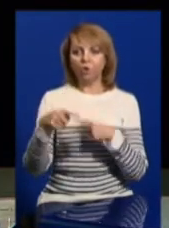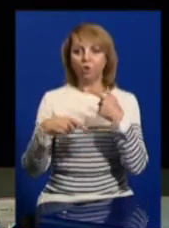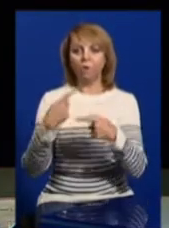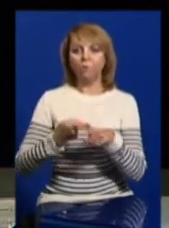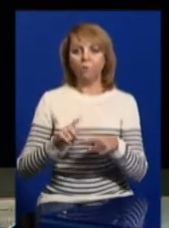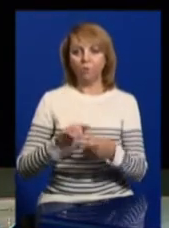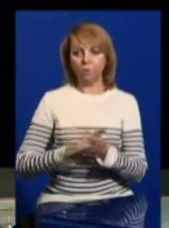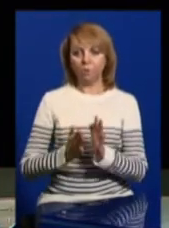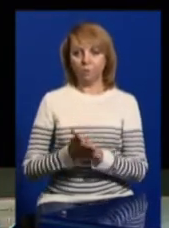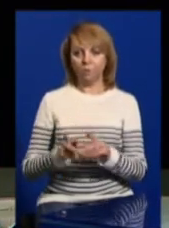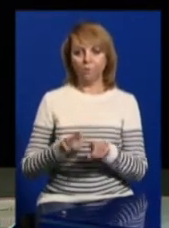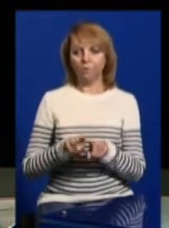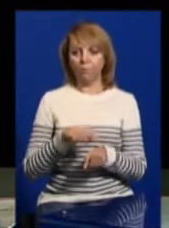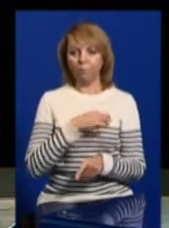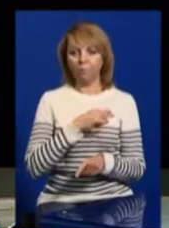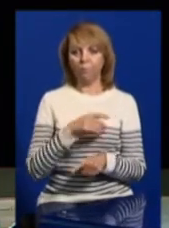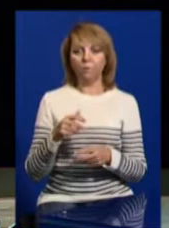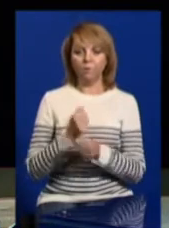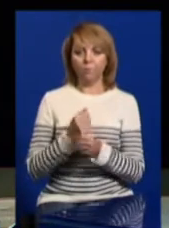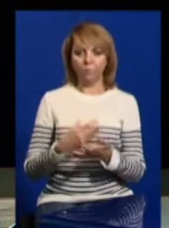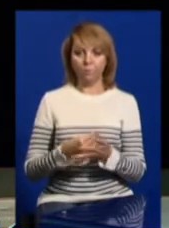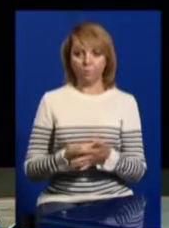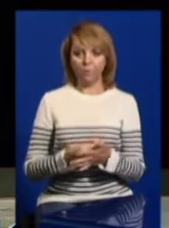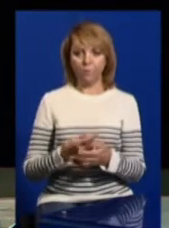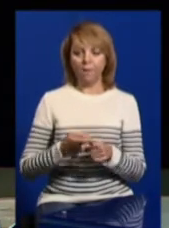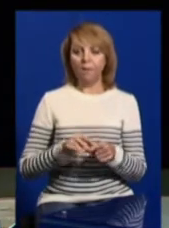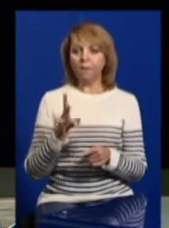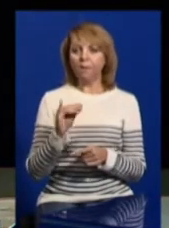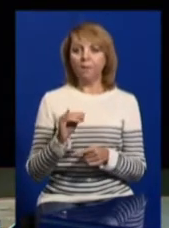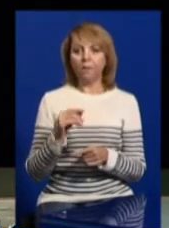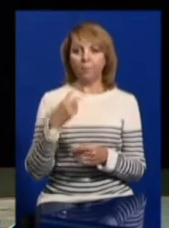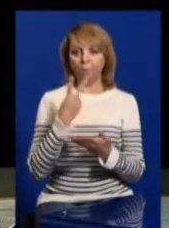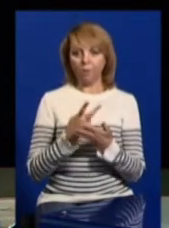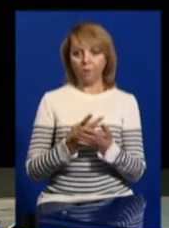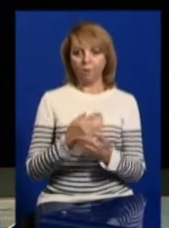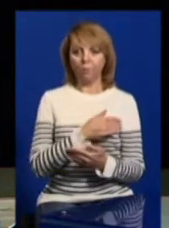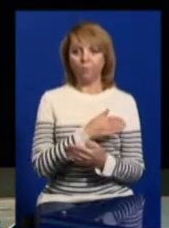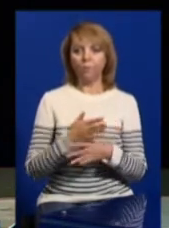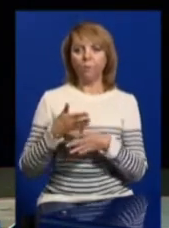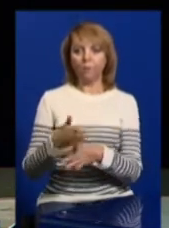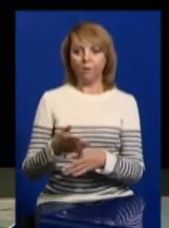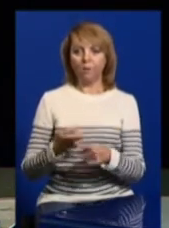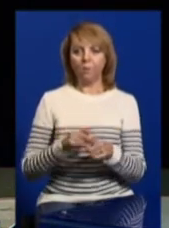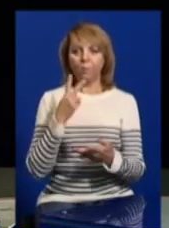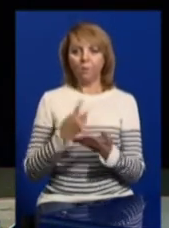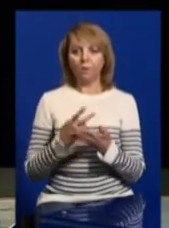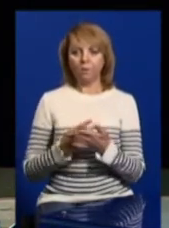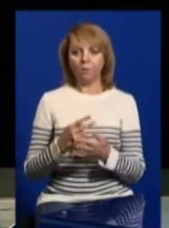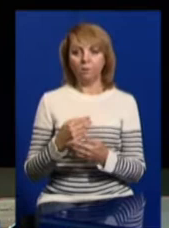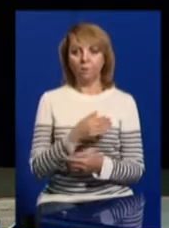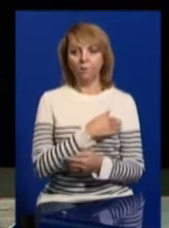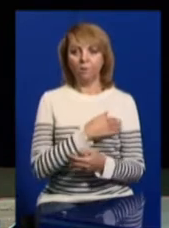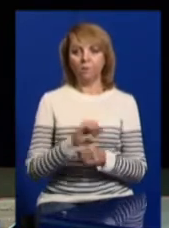цю позицію все одно робити по-своєму. Це не демонструє бажання допомогти. Це демонструє